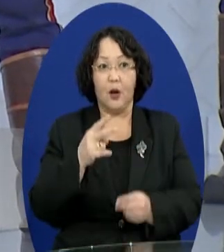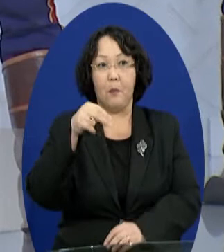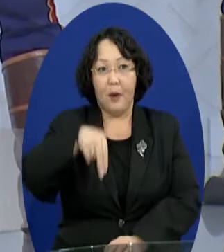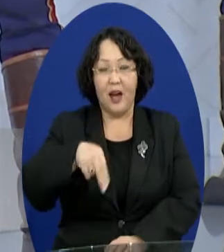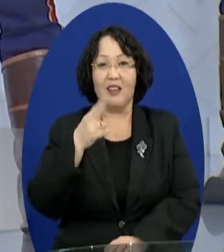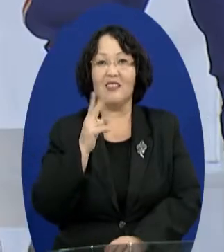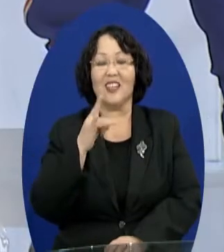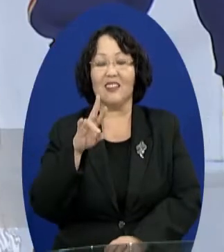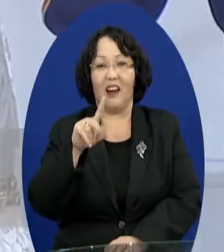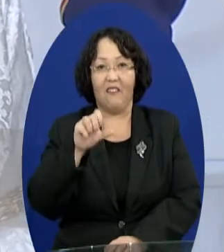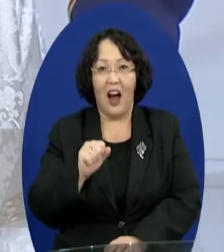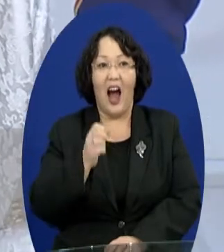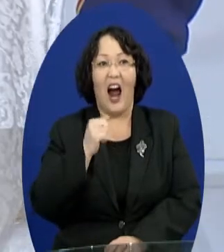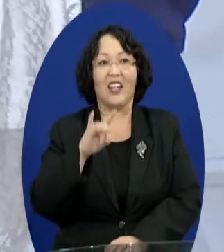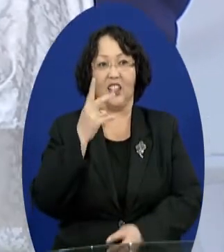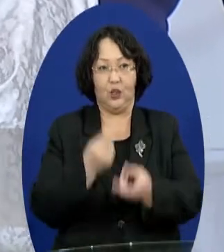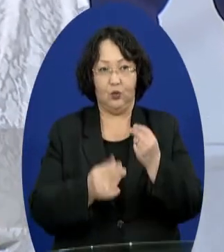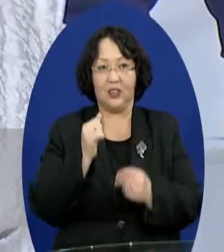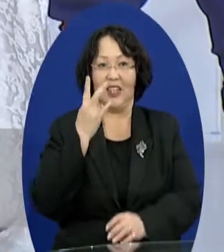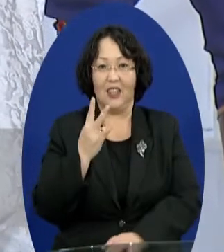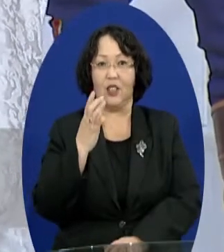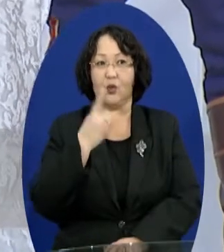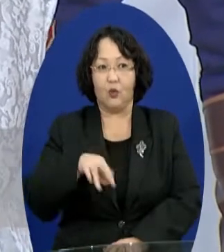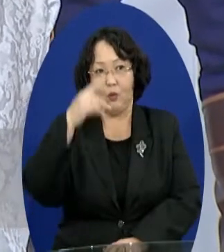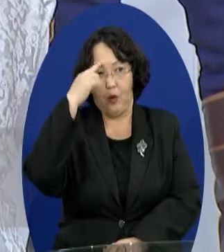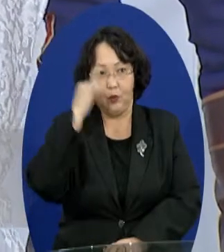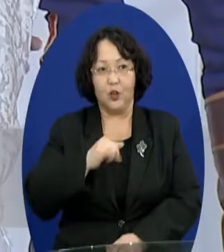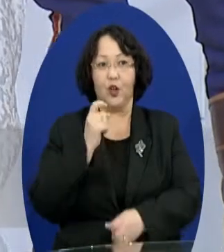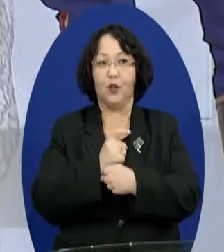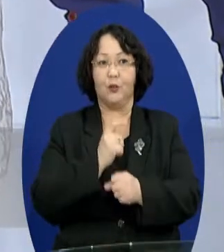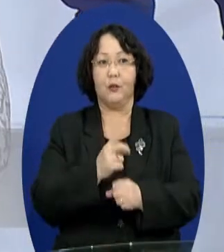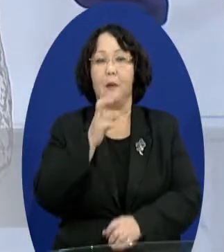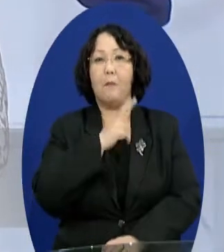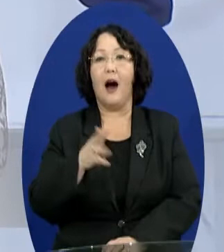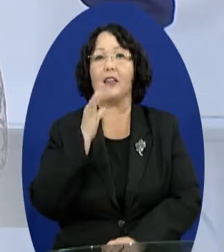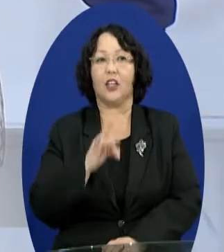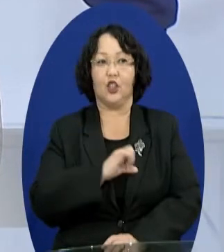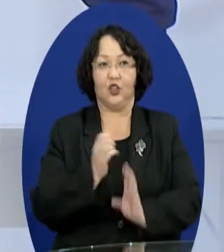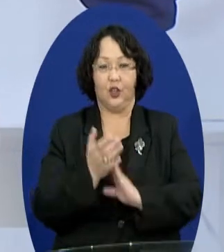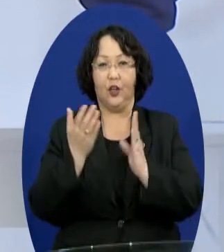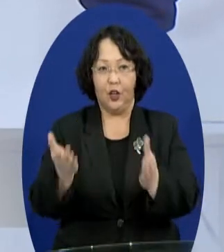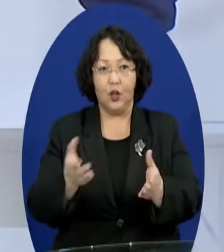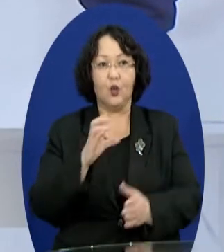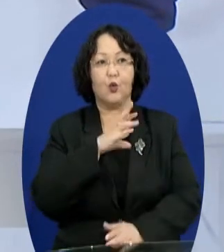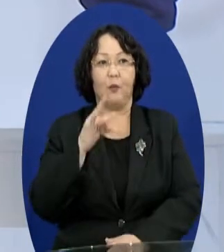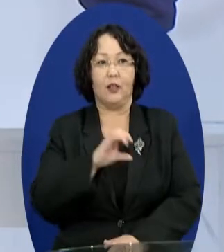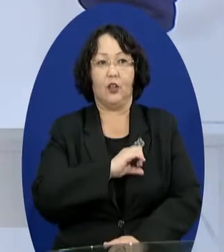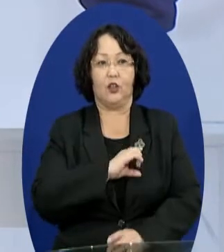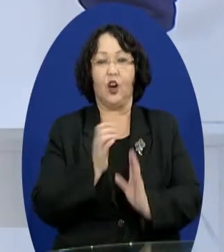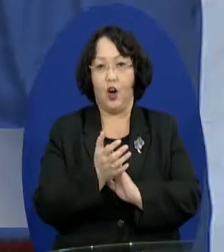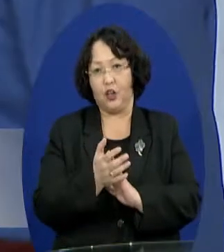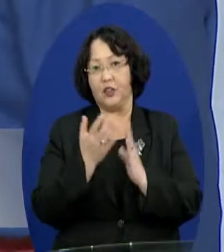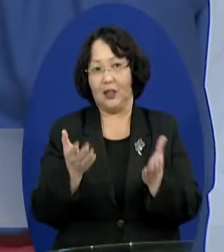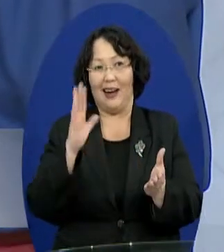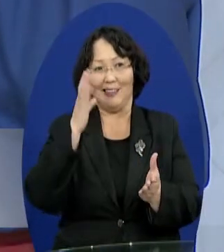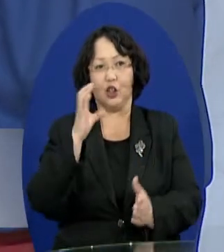ардын жүжигчин Намсраан Сувд нарт Монгол улсын хөдөлмөрийн баатар цол хүртээж алтан соён бүтэмдэг Сүгаатри одонгоор шагналаа. Мөн